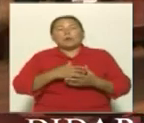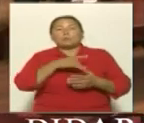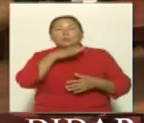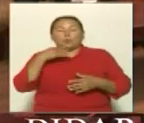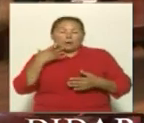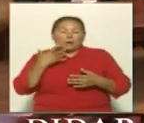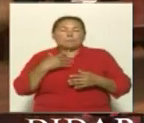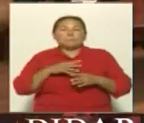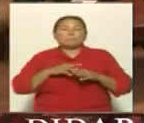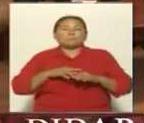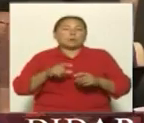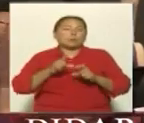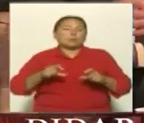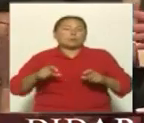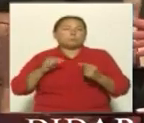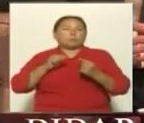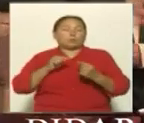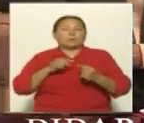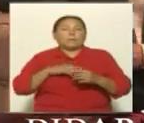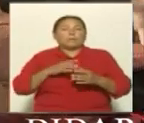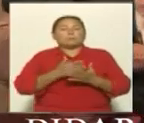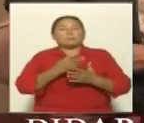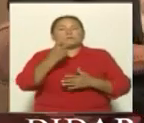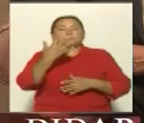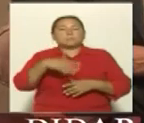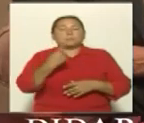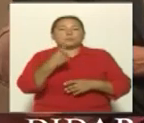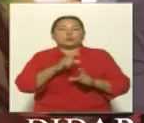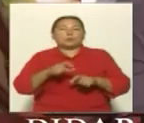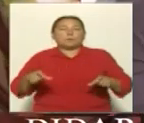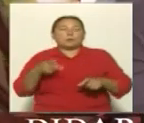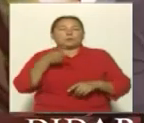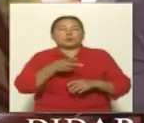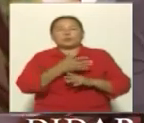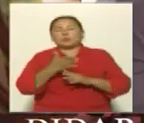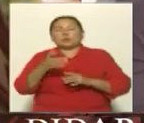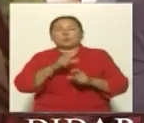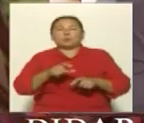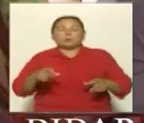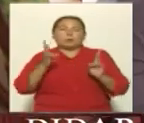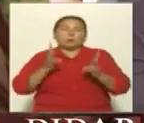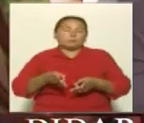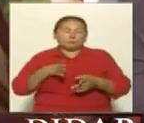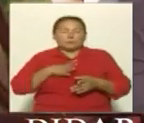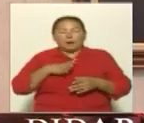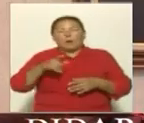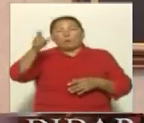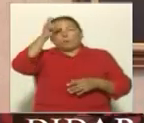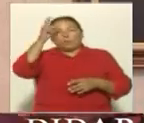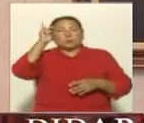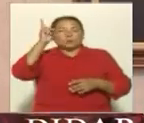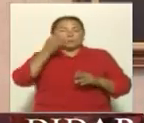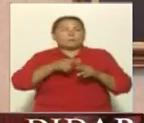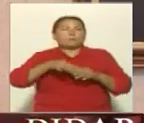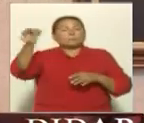турецких граждан выступили против. В столкновении погиб 251 человек. Более 2000 людей были ранены. В консульстве Турции в Актау